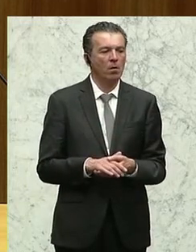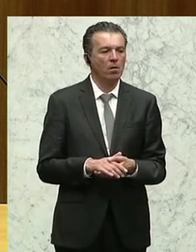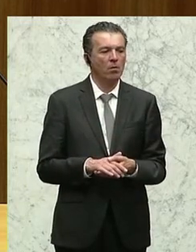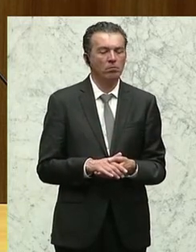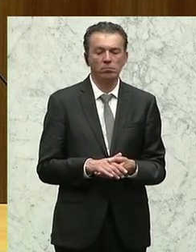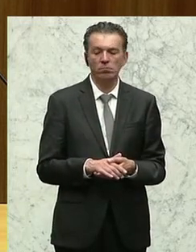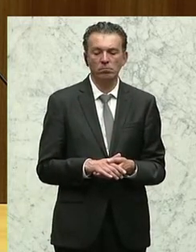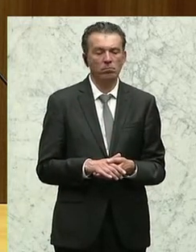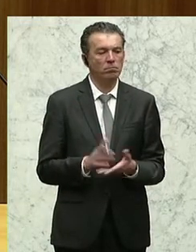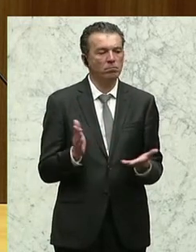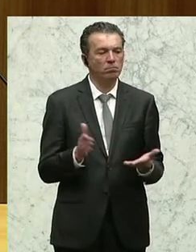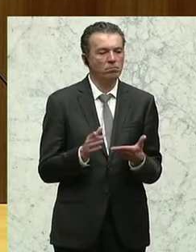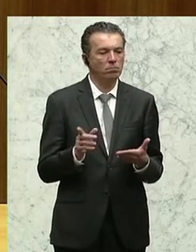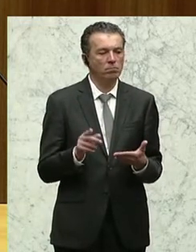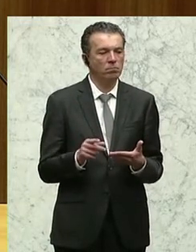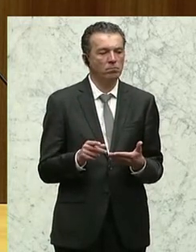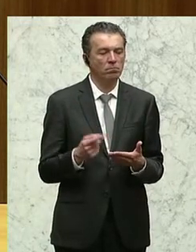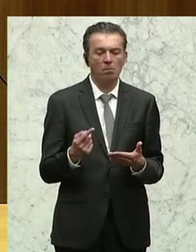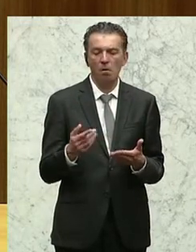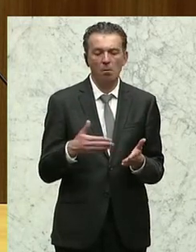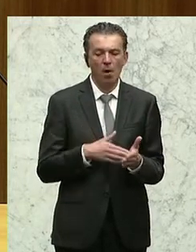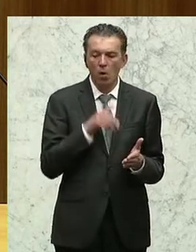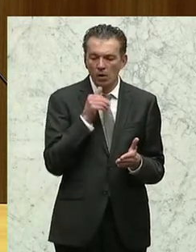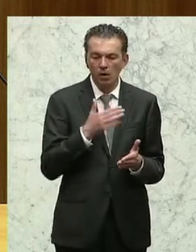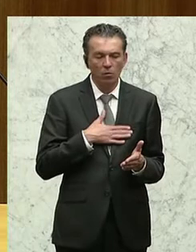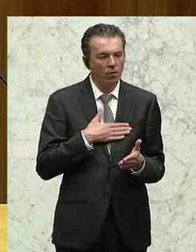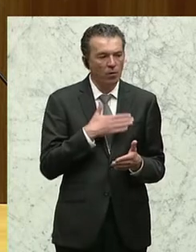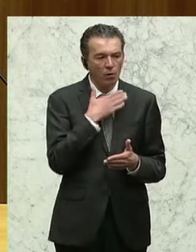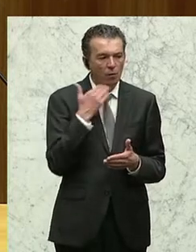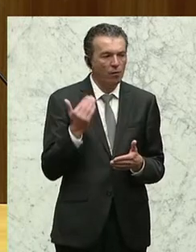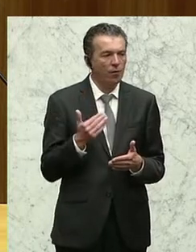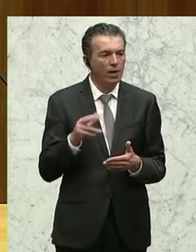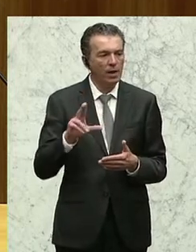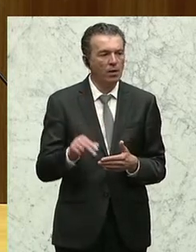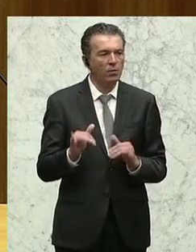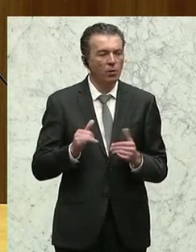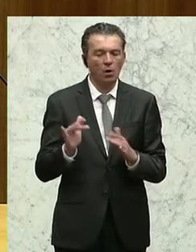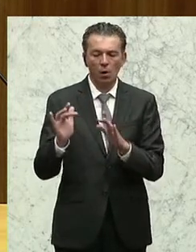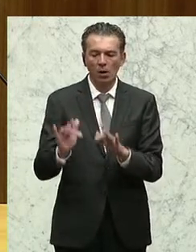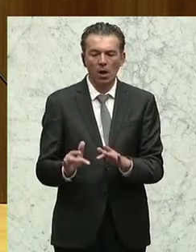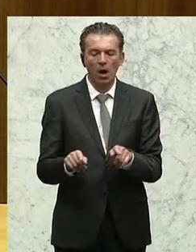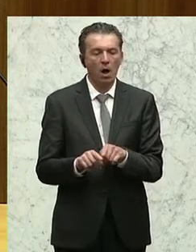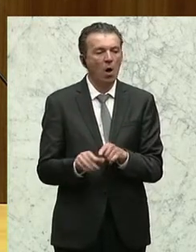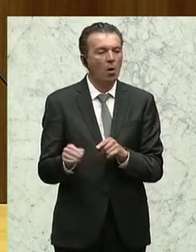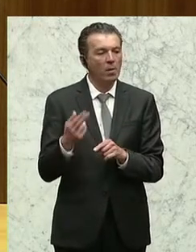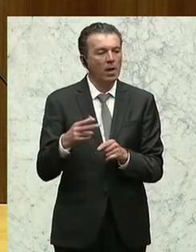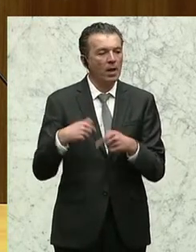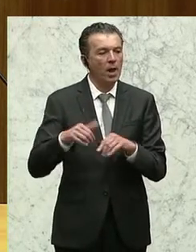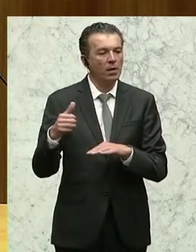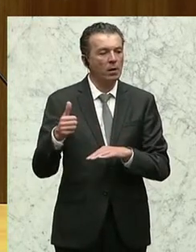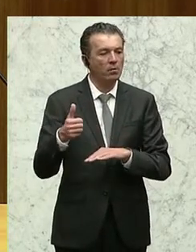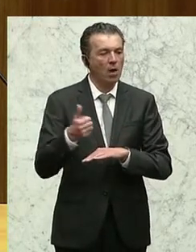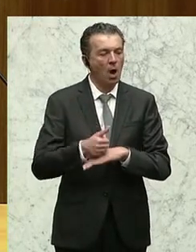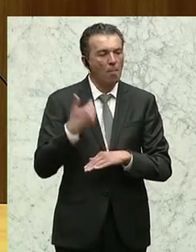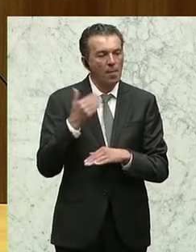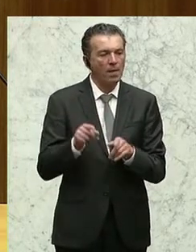gesetzt werden soll, wobei ich weiß, dass er das gar nicht braucht, weil er ohnehin sehr viel in Südtirol sich aufhält und auch mit dem Herrn Landeshauptmann und